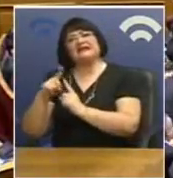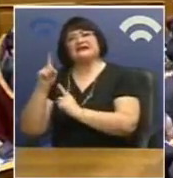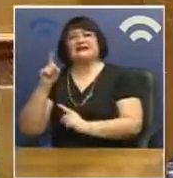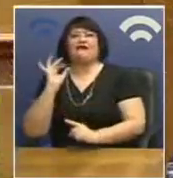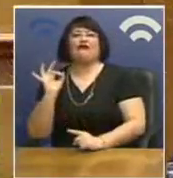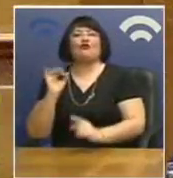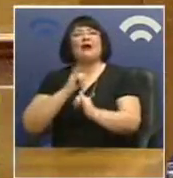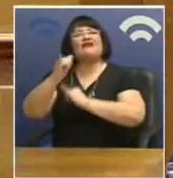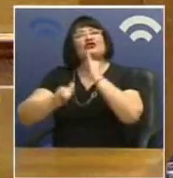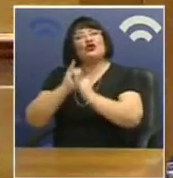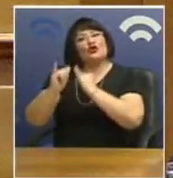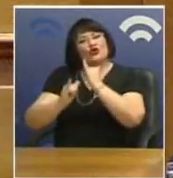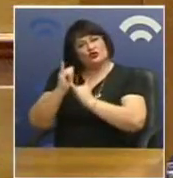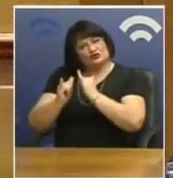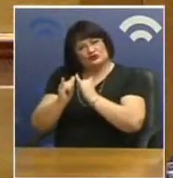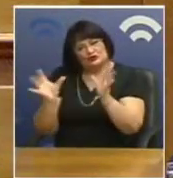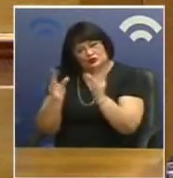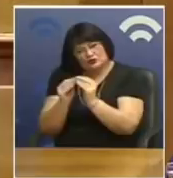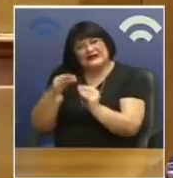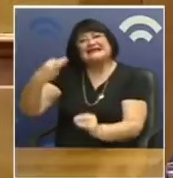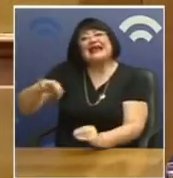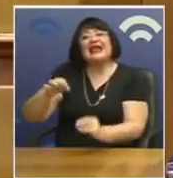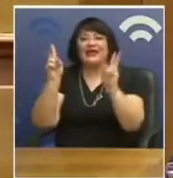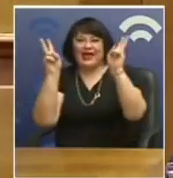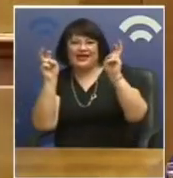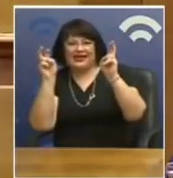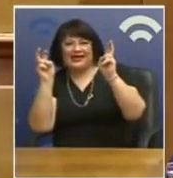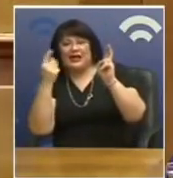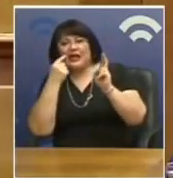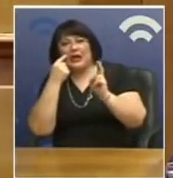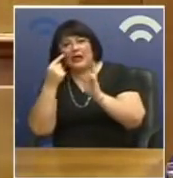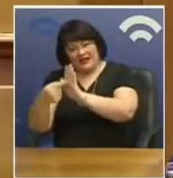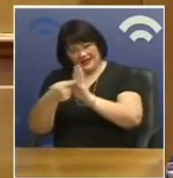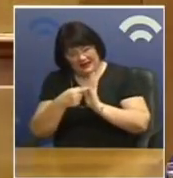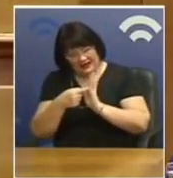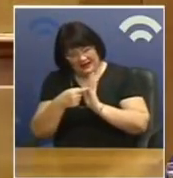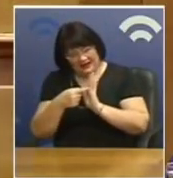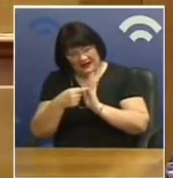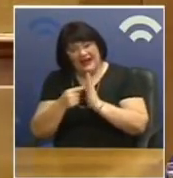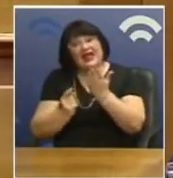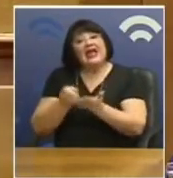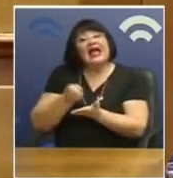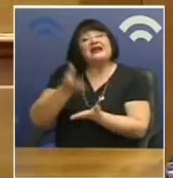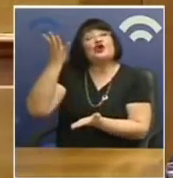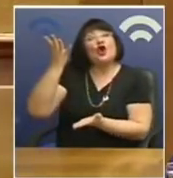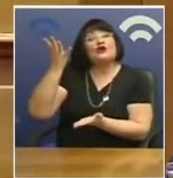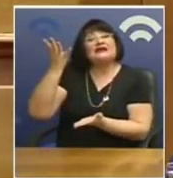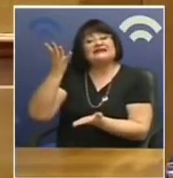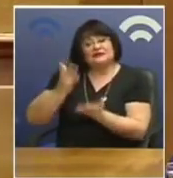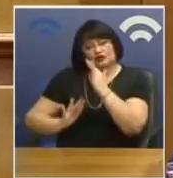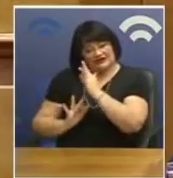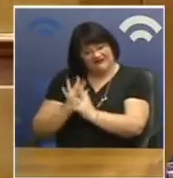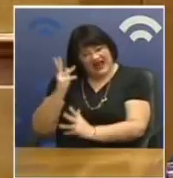τόπος και αποτυπώνει την βελτίωση της θέσης της χώρας μας στο